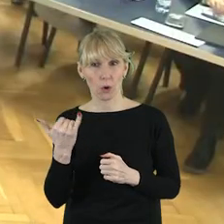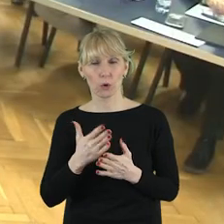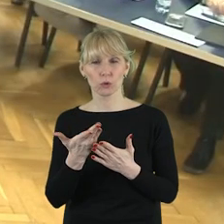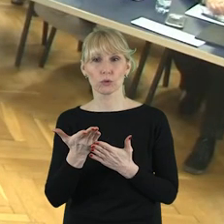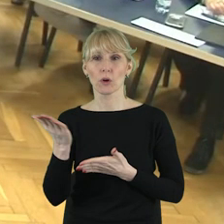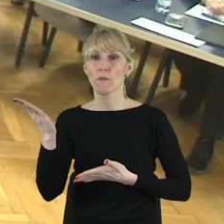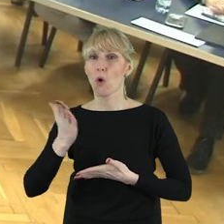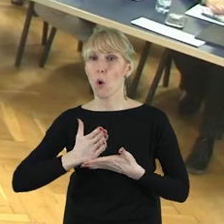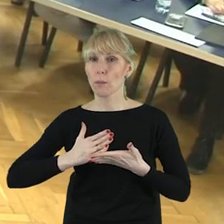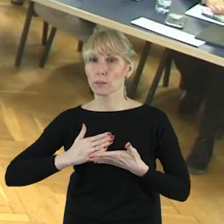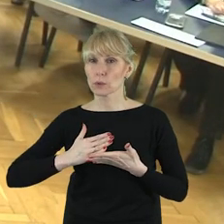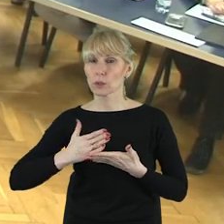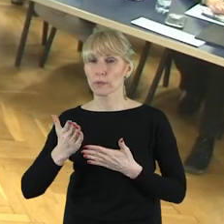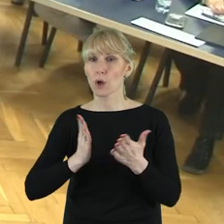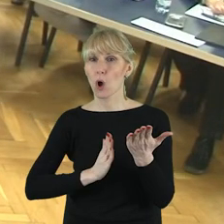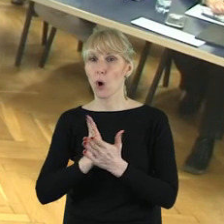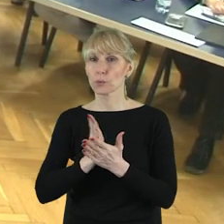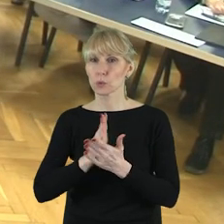Dziękuję.